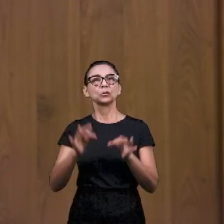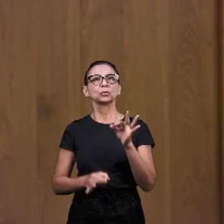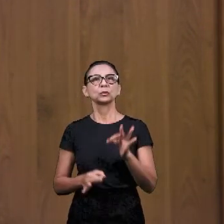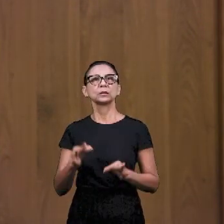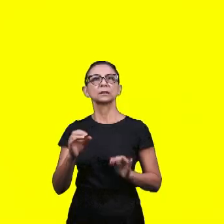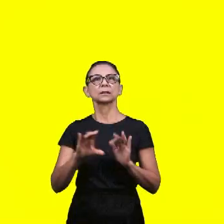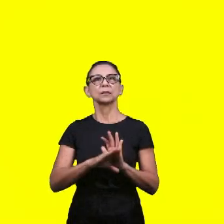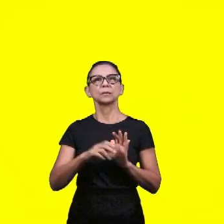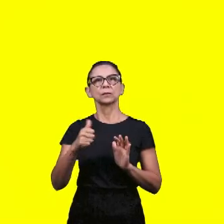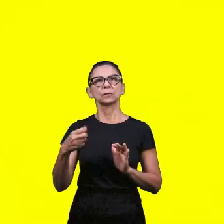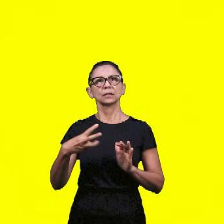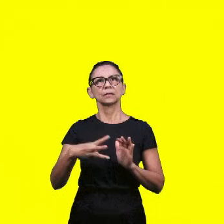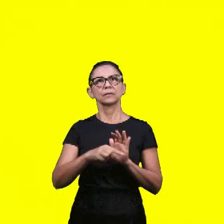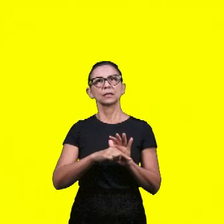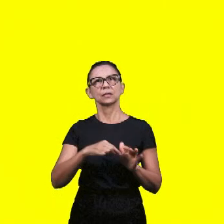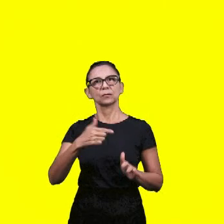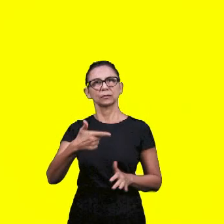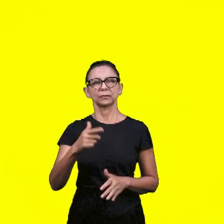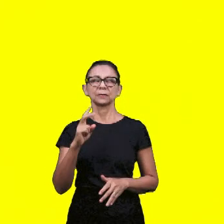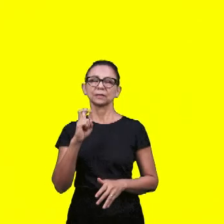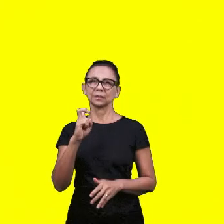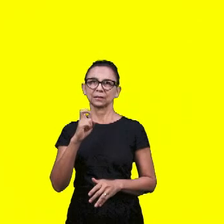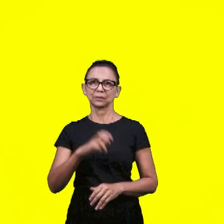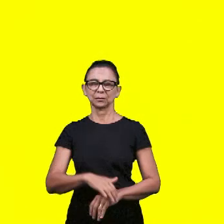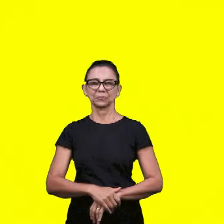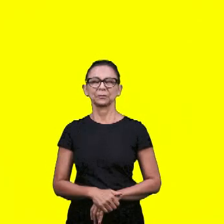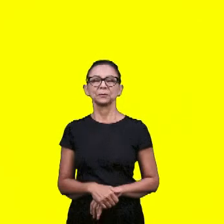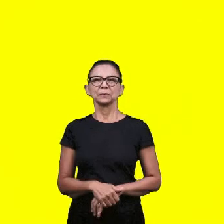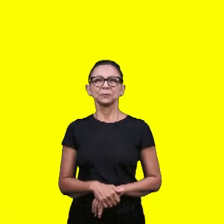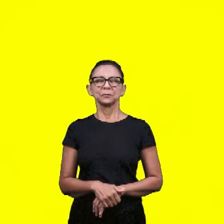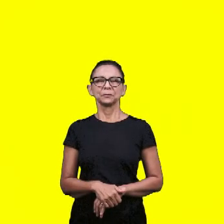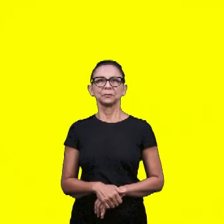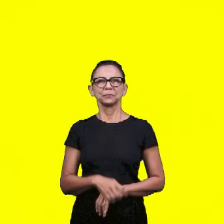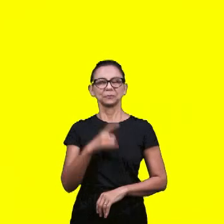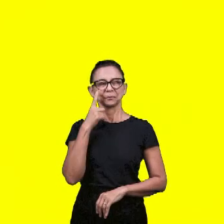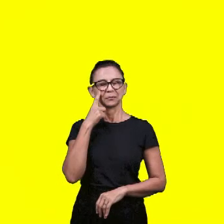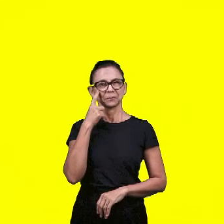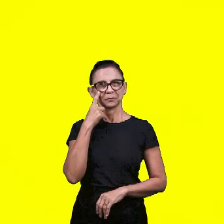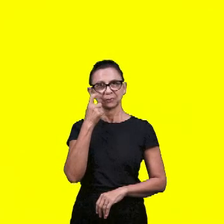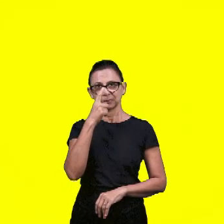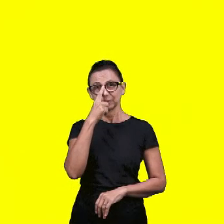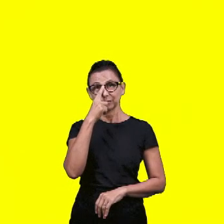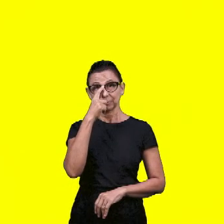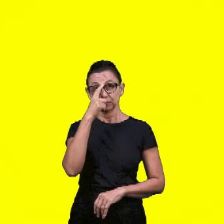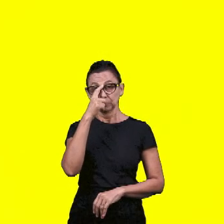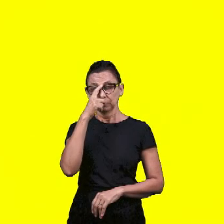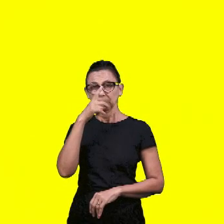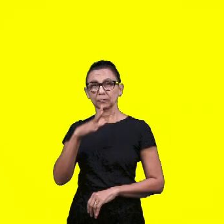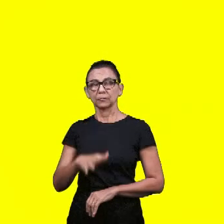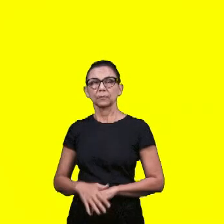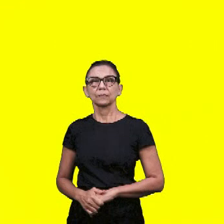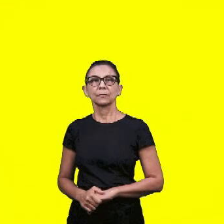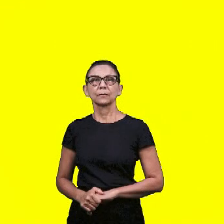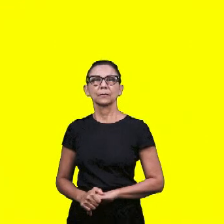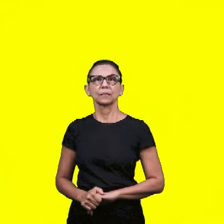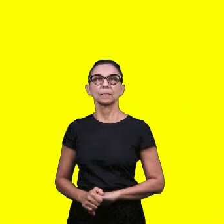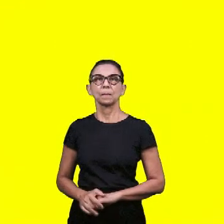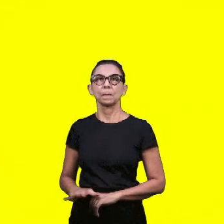25, qui nous dit: et l'Esprit du Seigneur a commencé à l'amener.